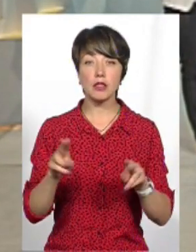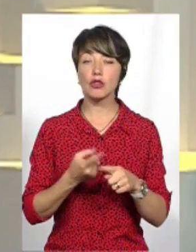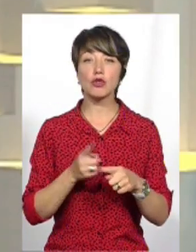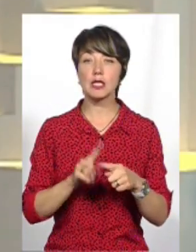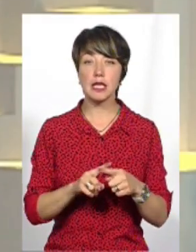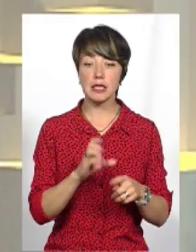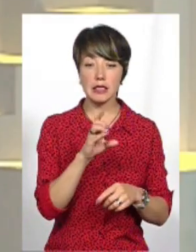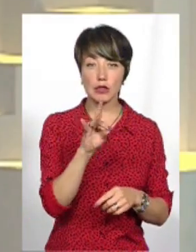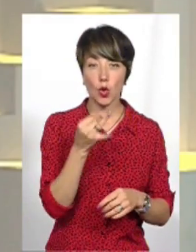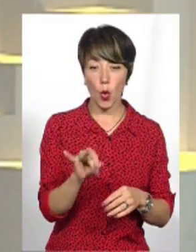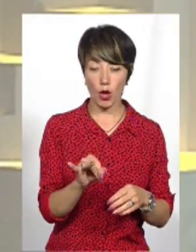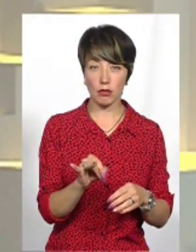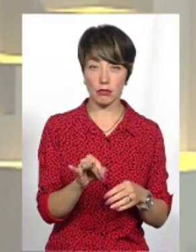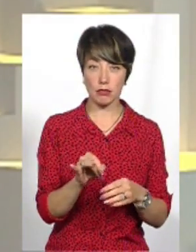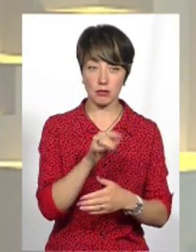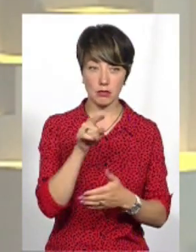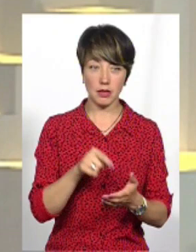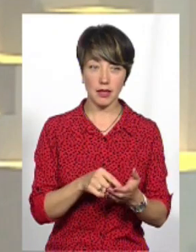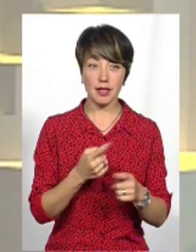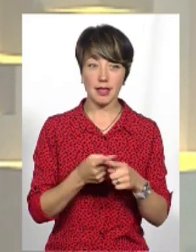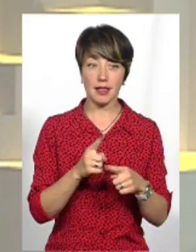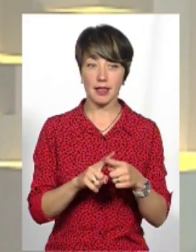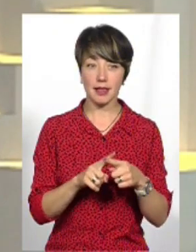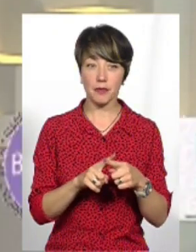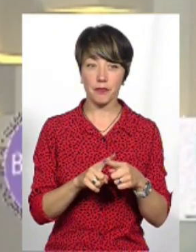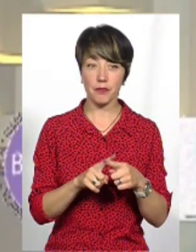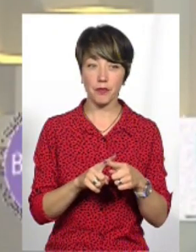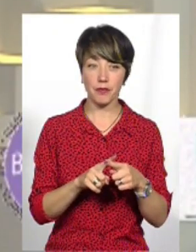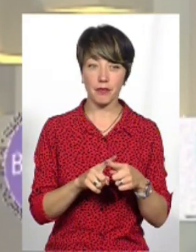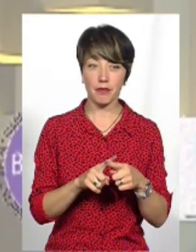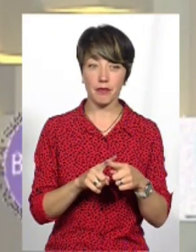за строй? Ну, це, напевне, скоріше всього, що